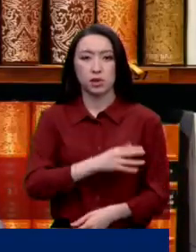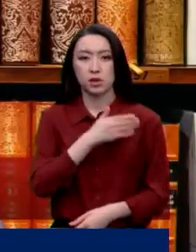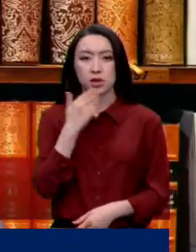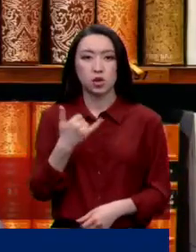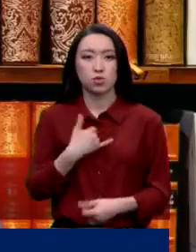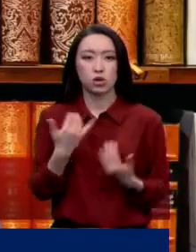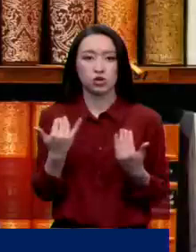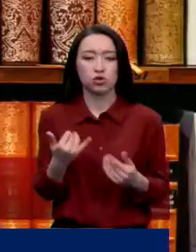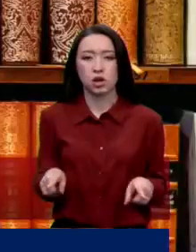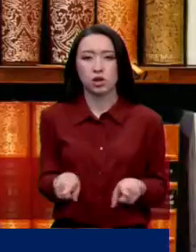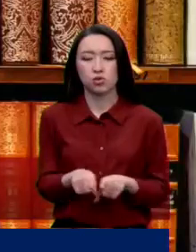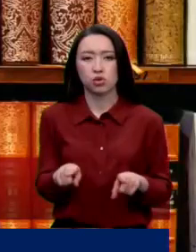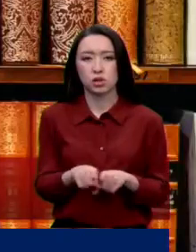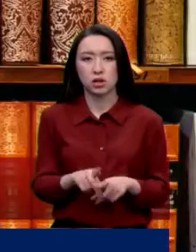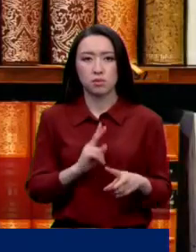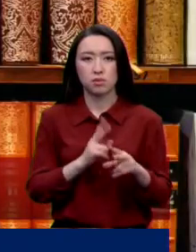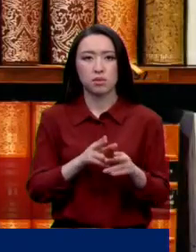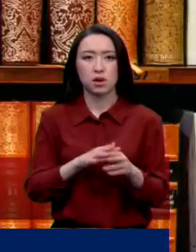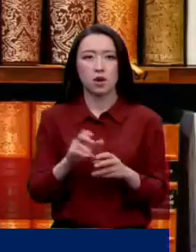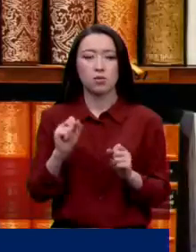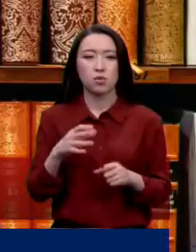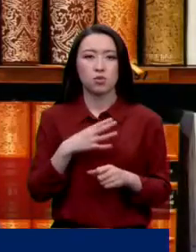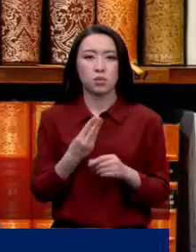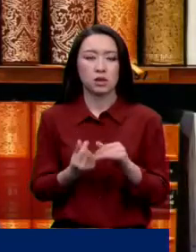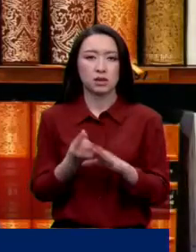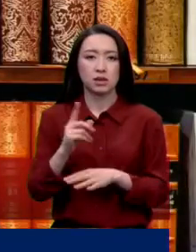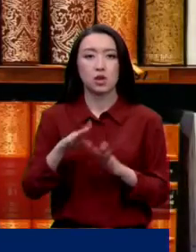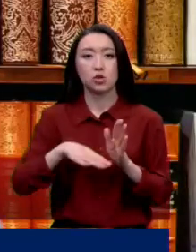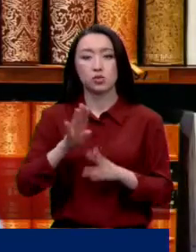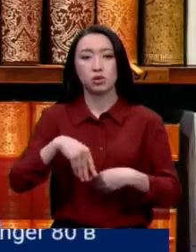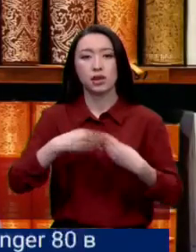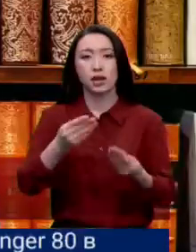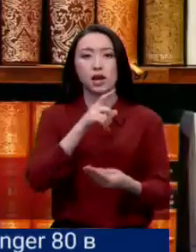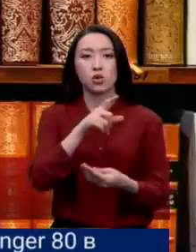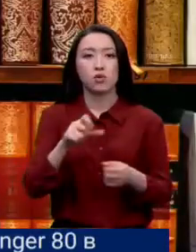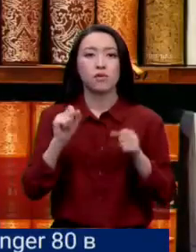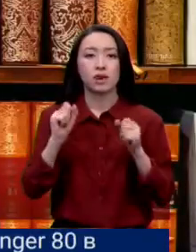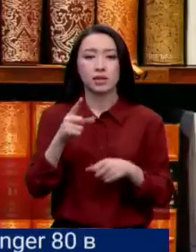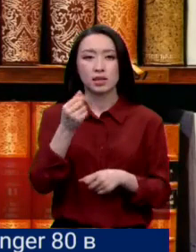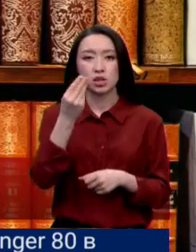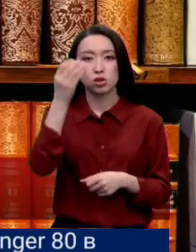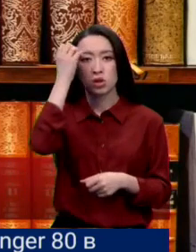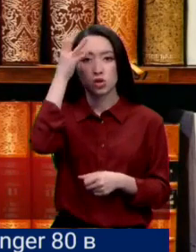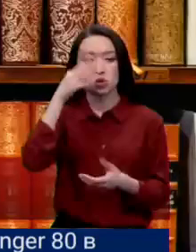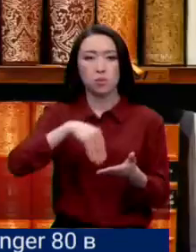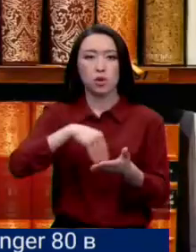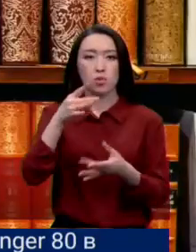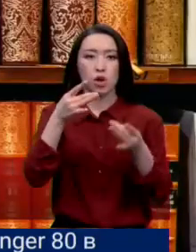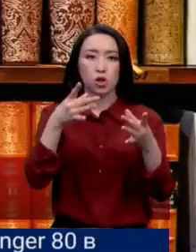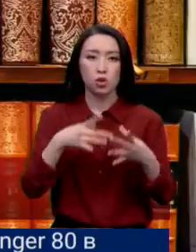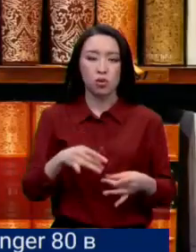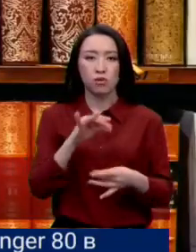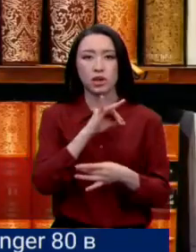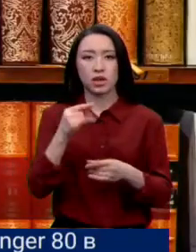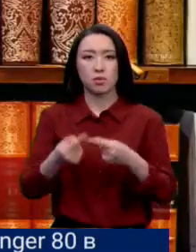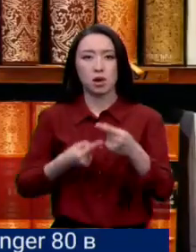У нас сейчас то же самое происходит. Боюсь, это не взлетит. Дайте людям возможность за разумные деньги покупать как новые, так и